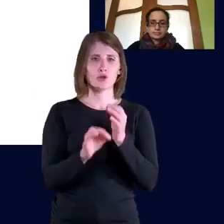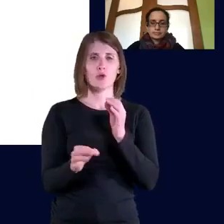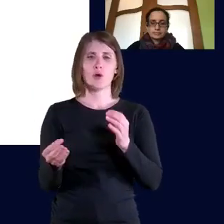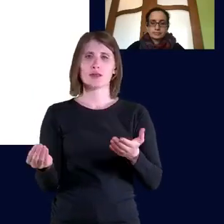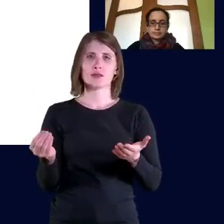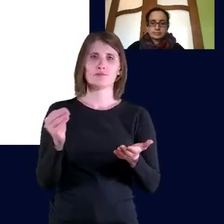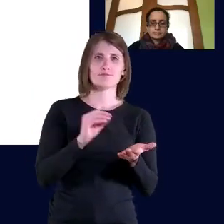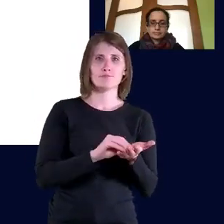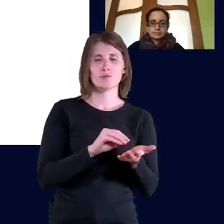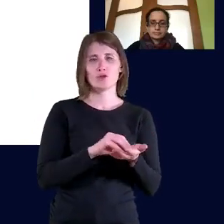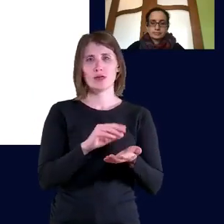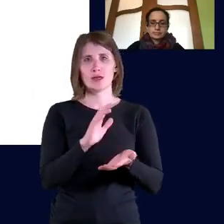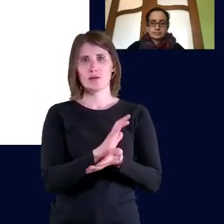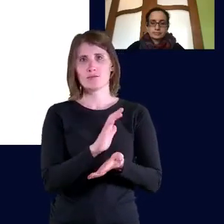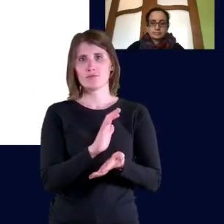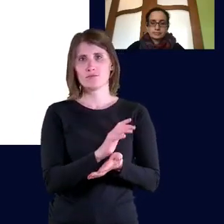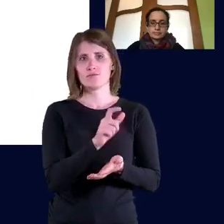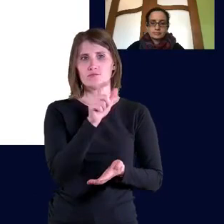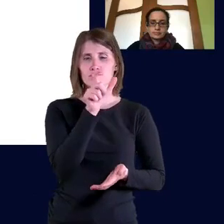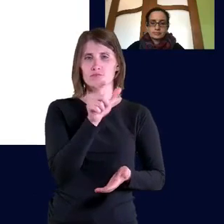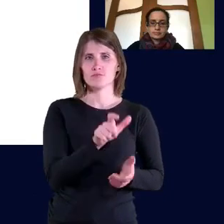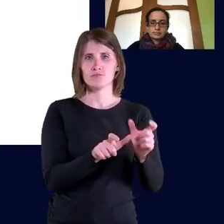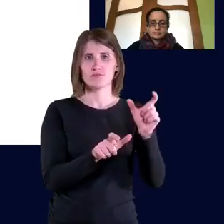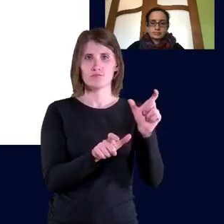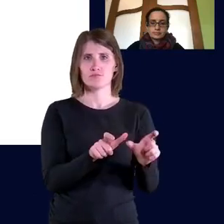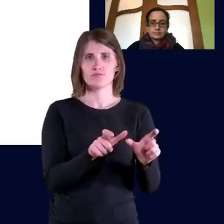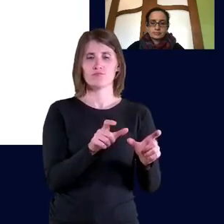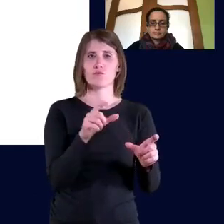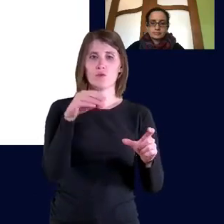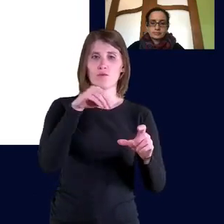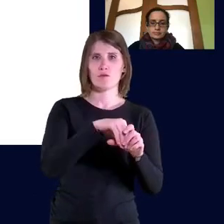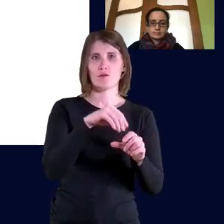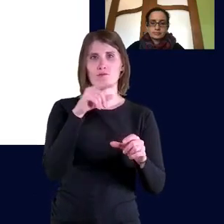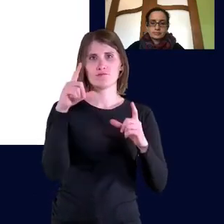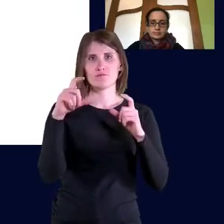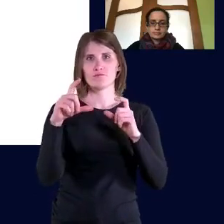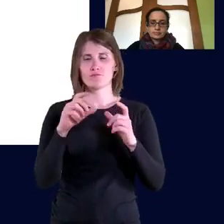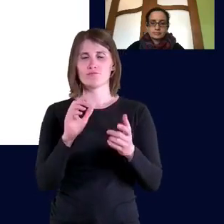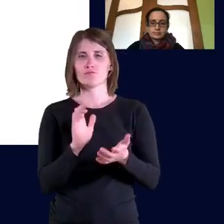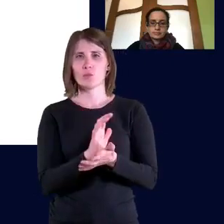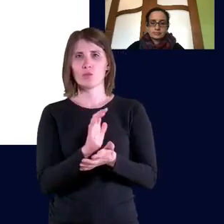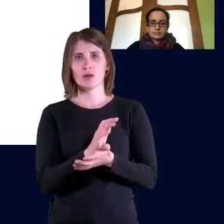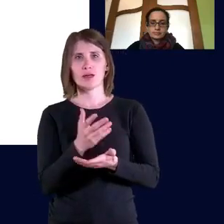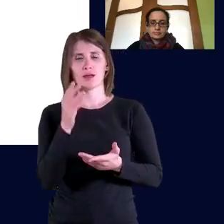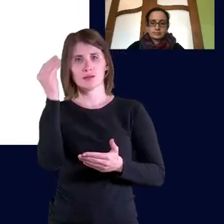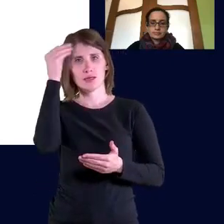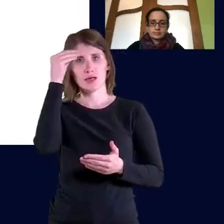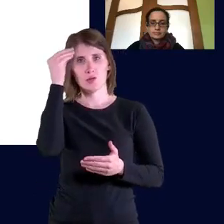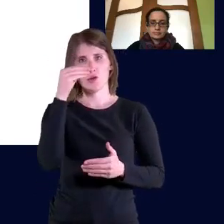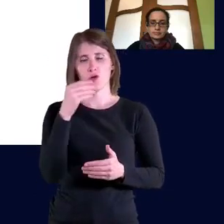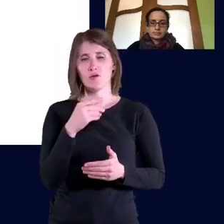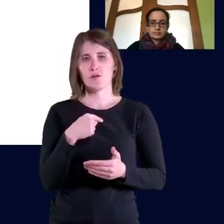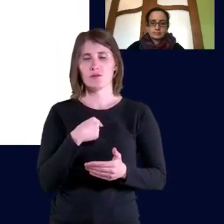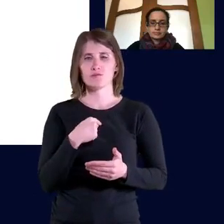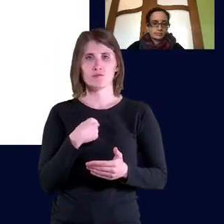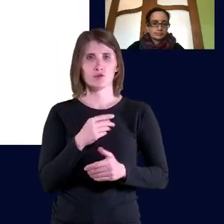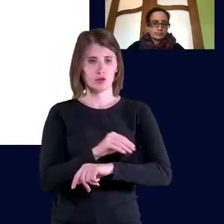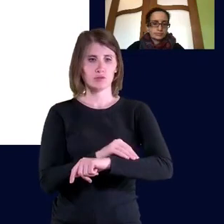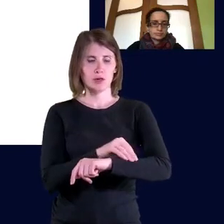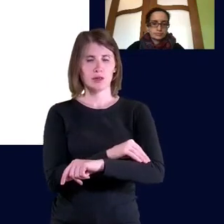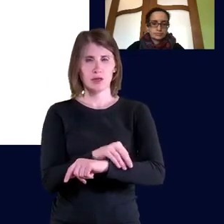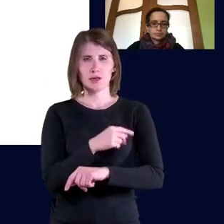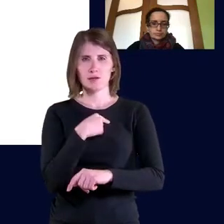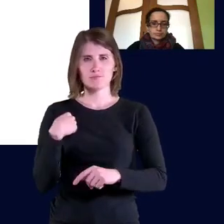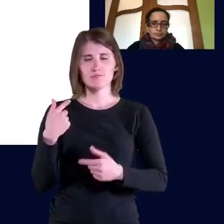tekstu w publikacje naukową z których które były naszym materiałem źródłowym